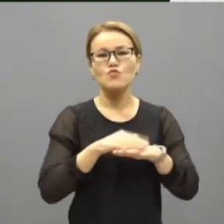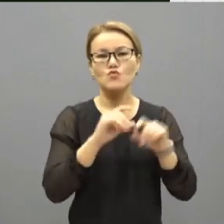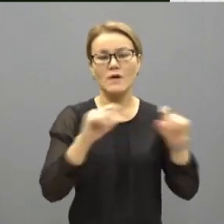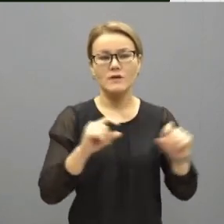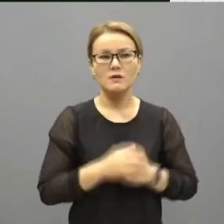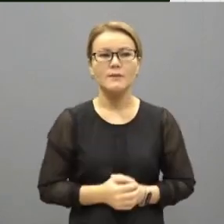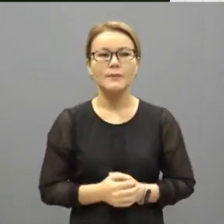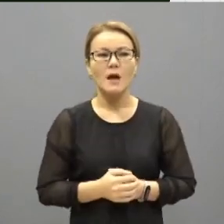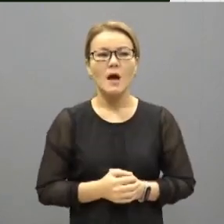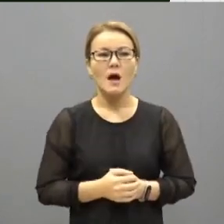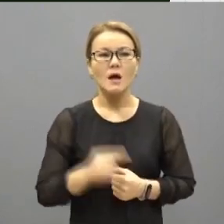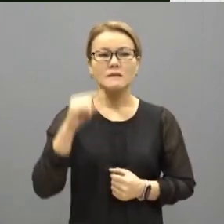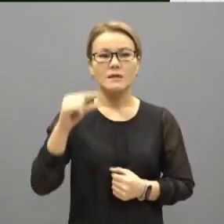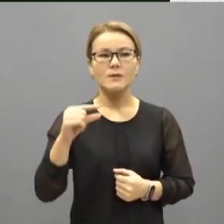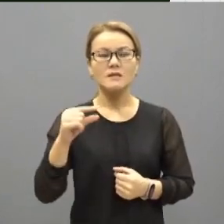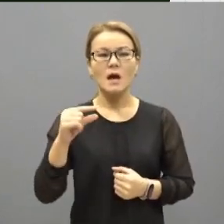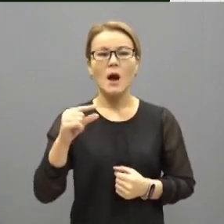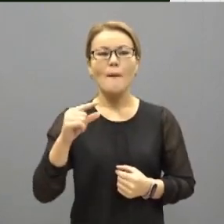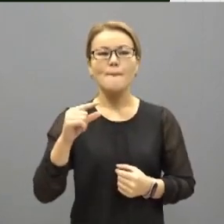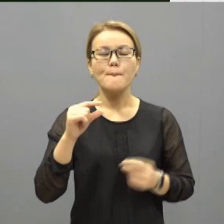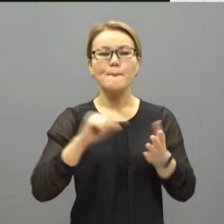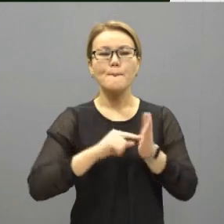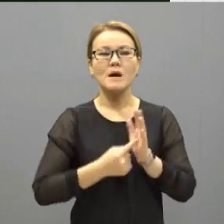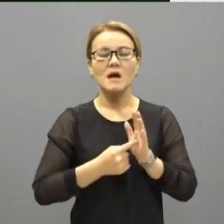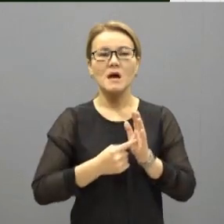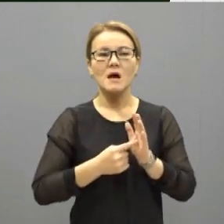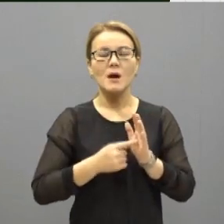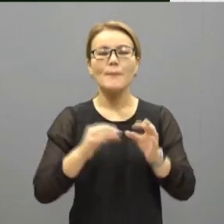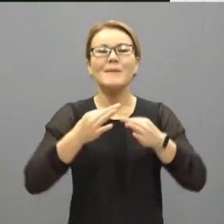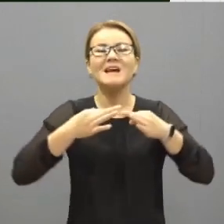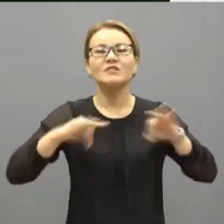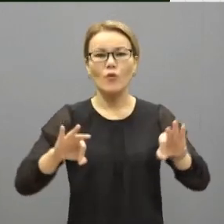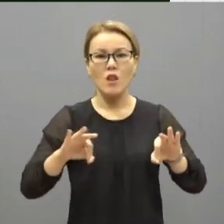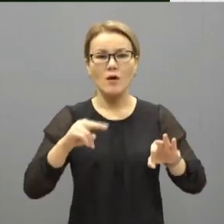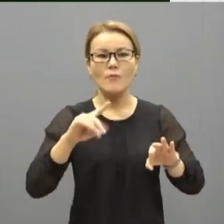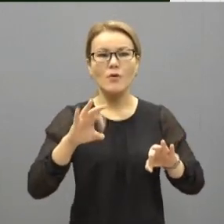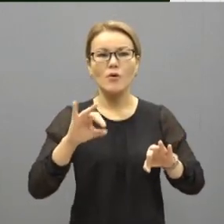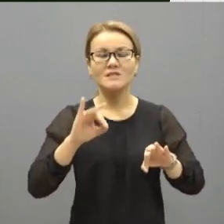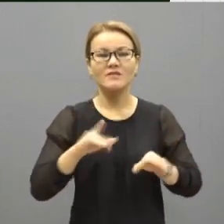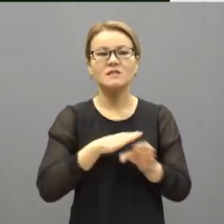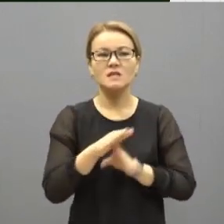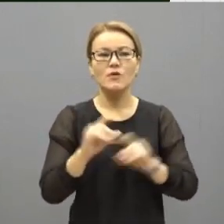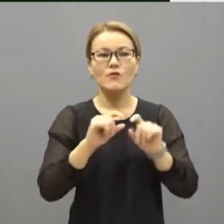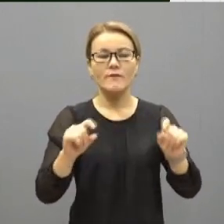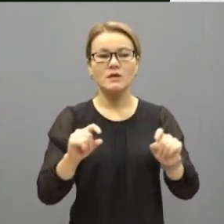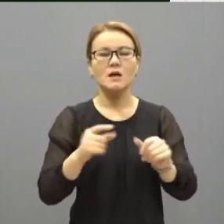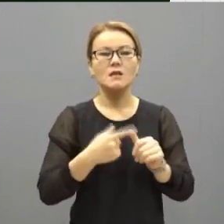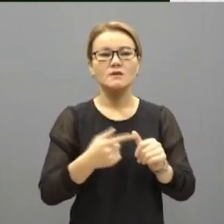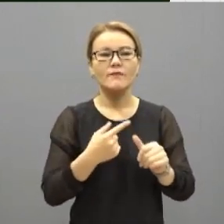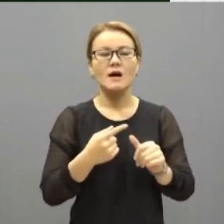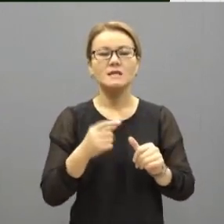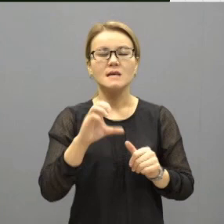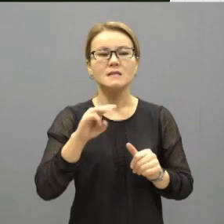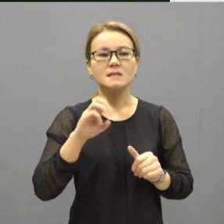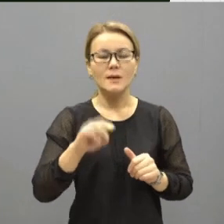Степенью произвольного целого уравнения называют степень равносильного ему уравнения вида P